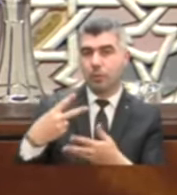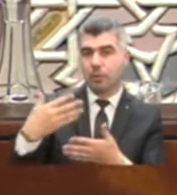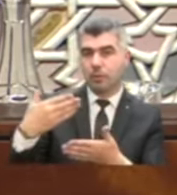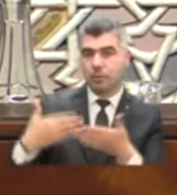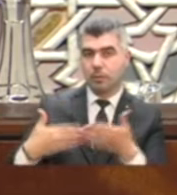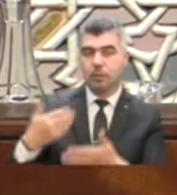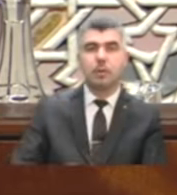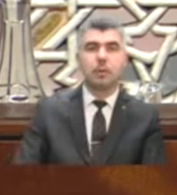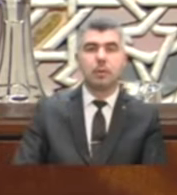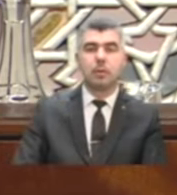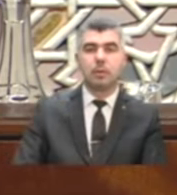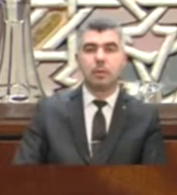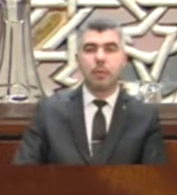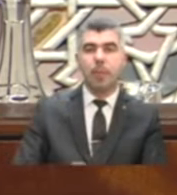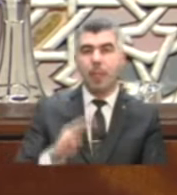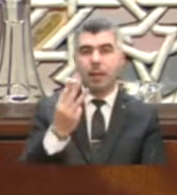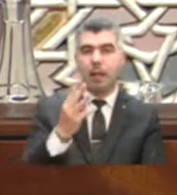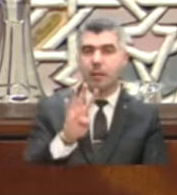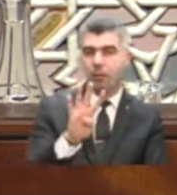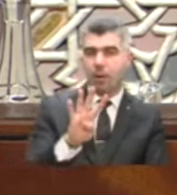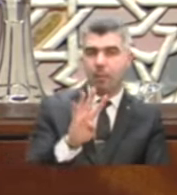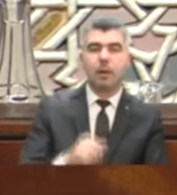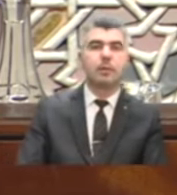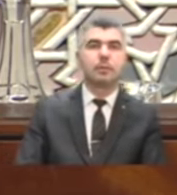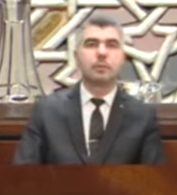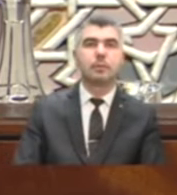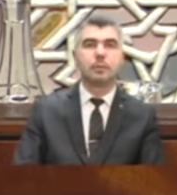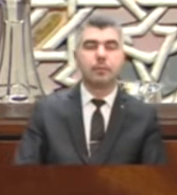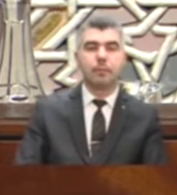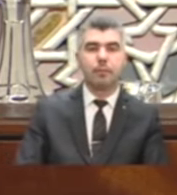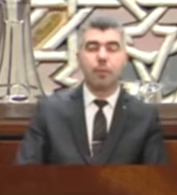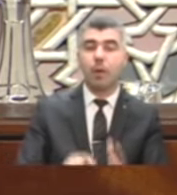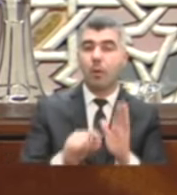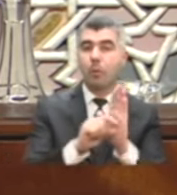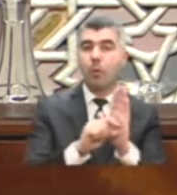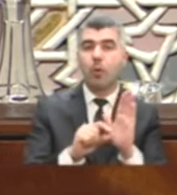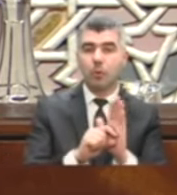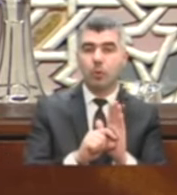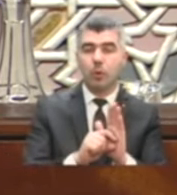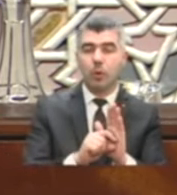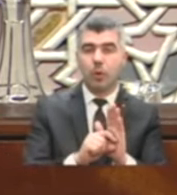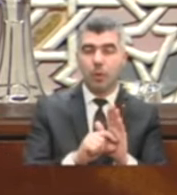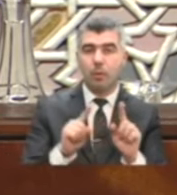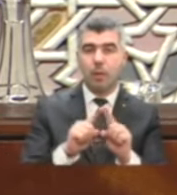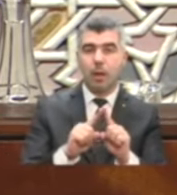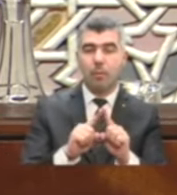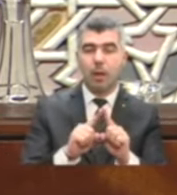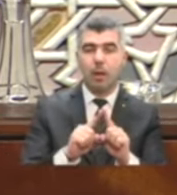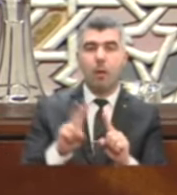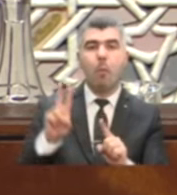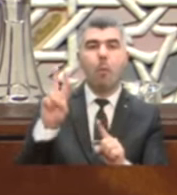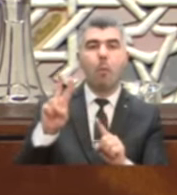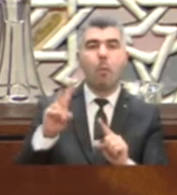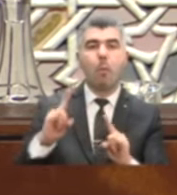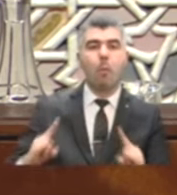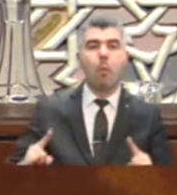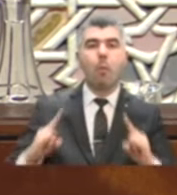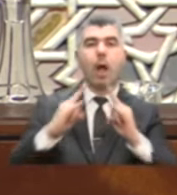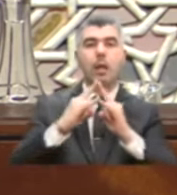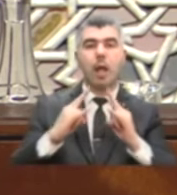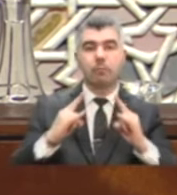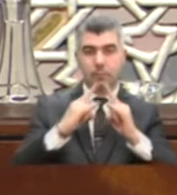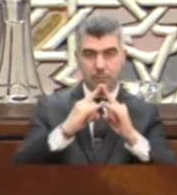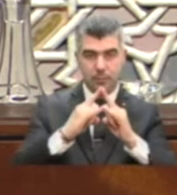المواليان يحملان رقم 3 و4، يتناولان موضوع موسم التخييم، لذا سيتم طرحهما في